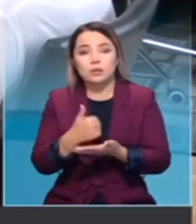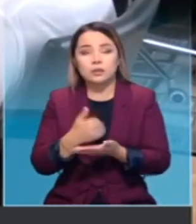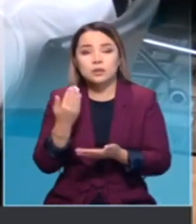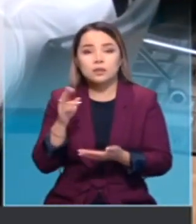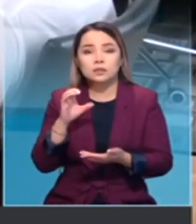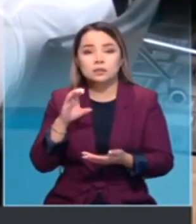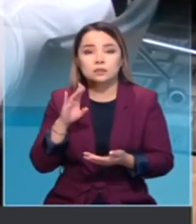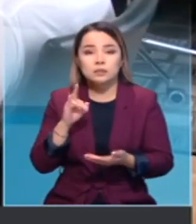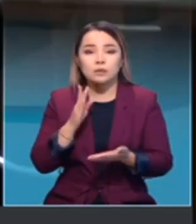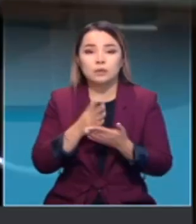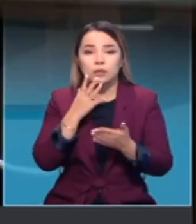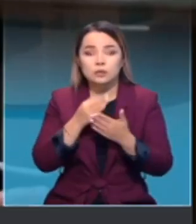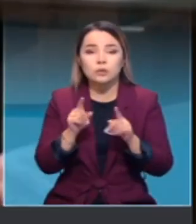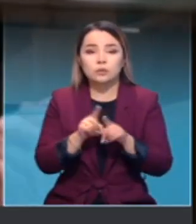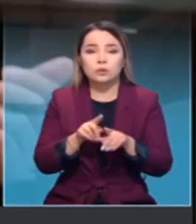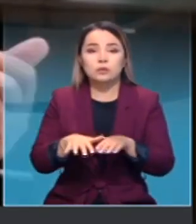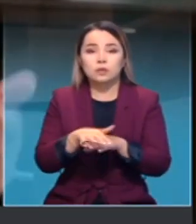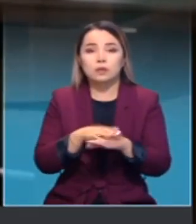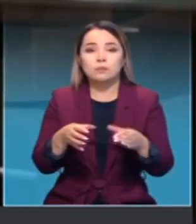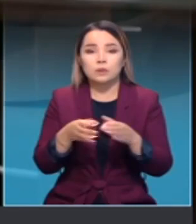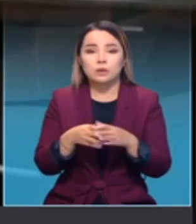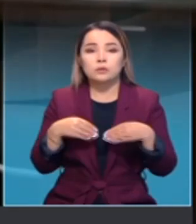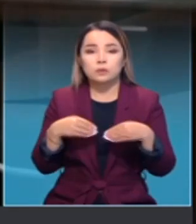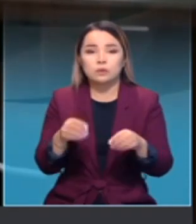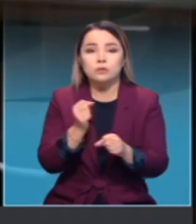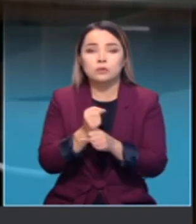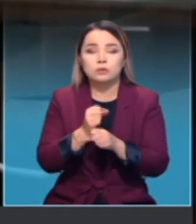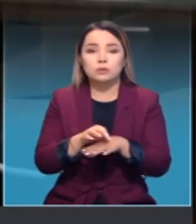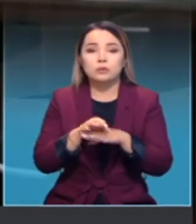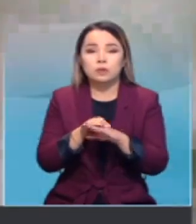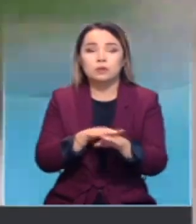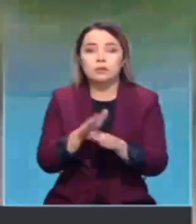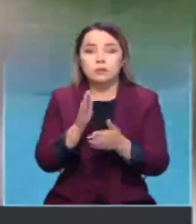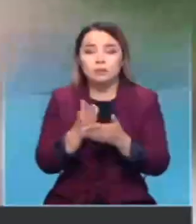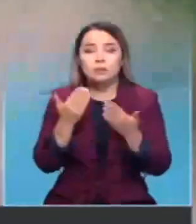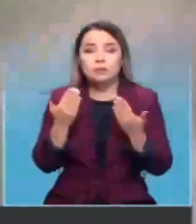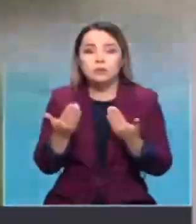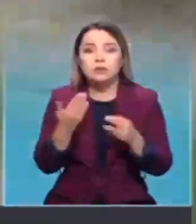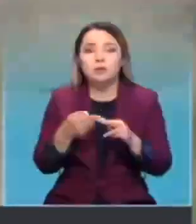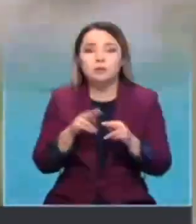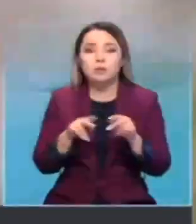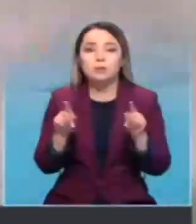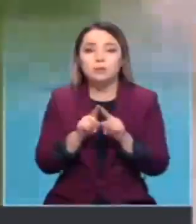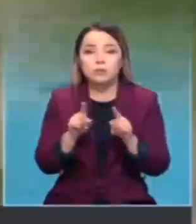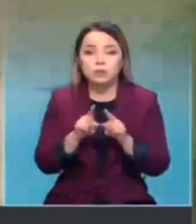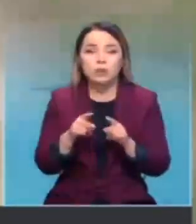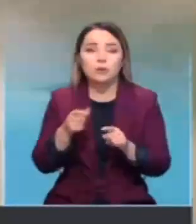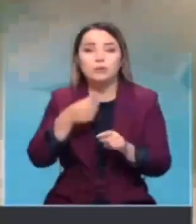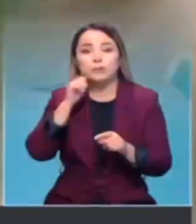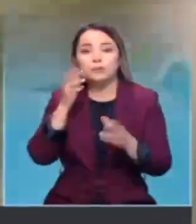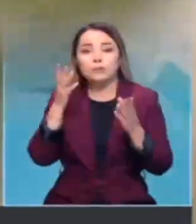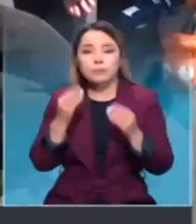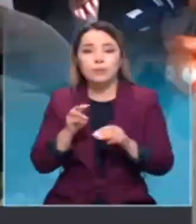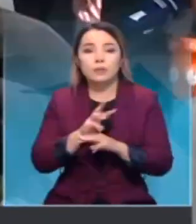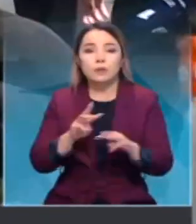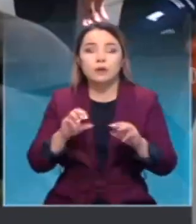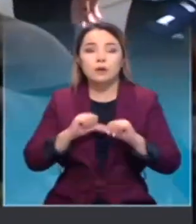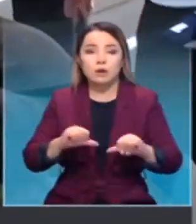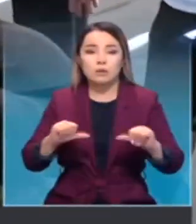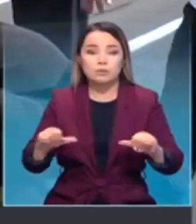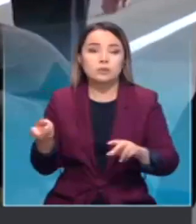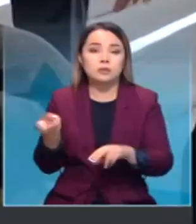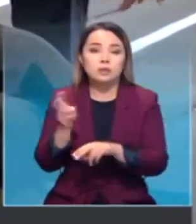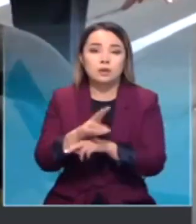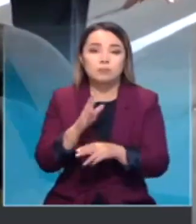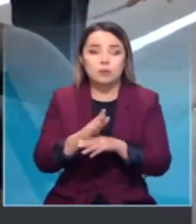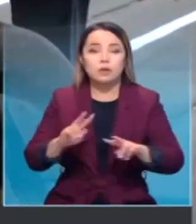Қырғызстанда мұздықтардың ермей жатқанын айтты. Ағын суға қатысты барлық аудандар бір кемедеміз деп түйді. Ал күні кеше министрліктен комиссия келген.